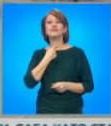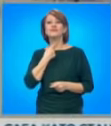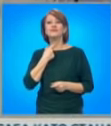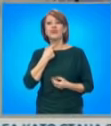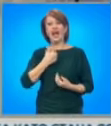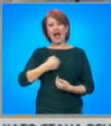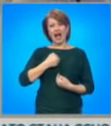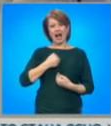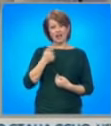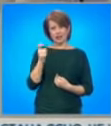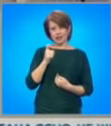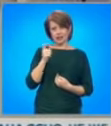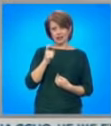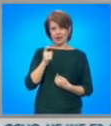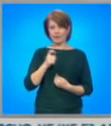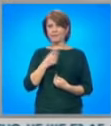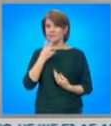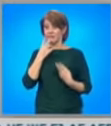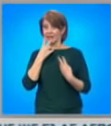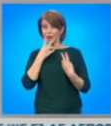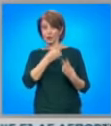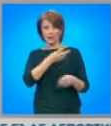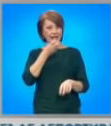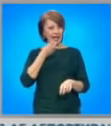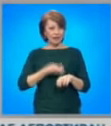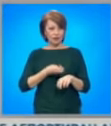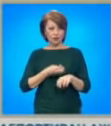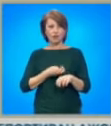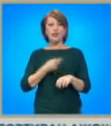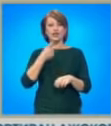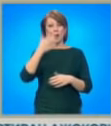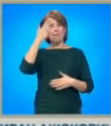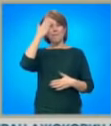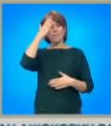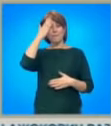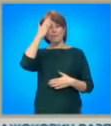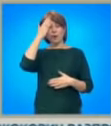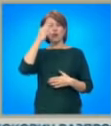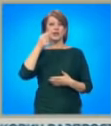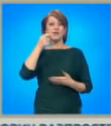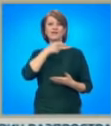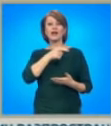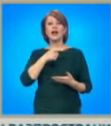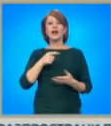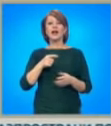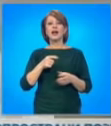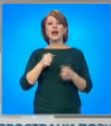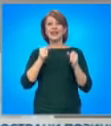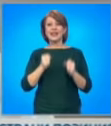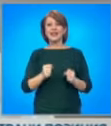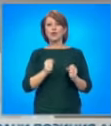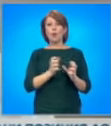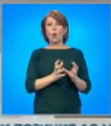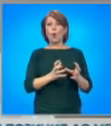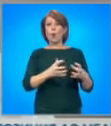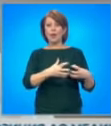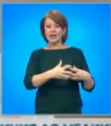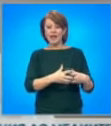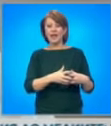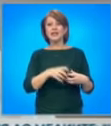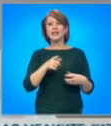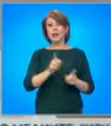кашлица. Наблюденията на доктор Куци са, че пациенти в интензивните отделения стават по-често невакцинираните. Много от